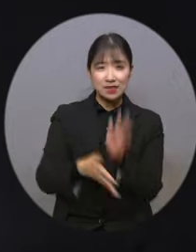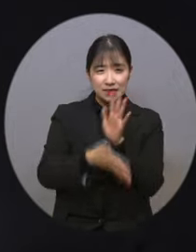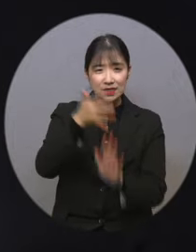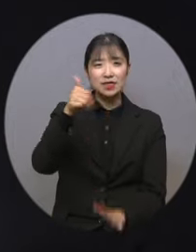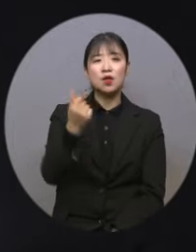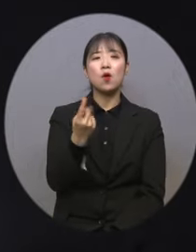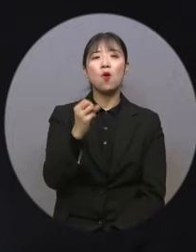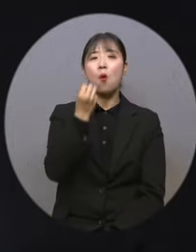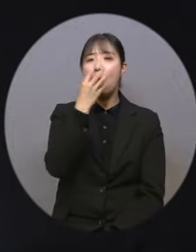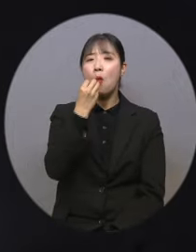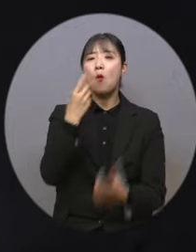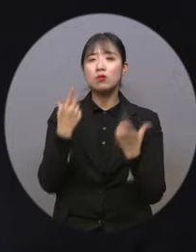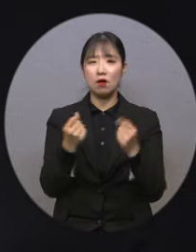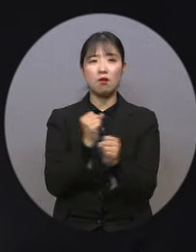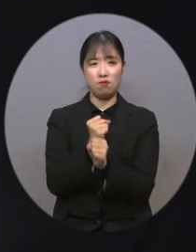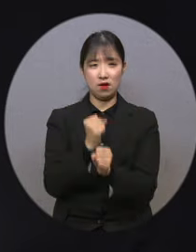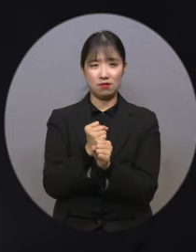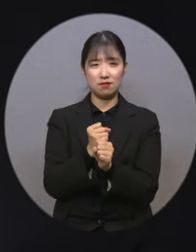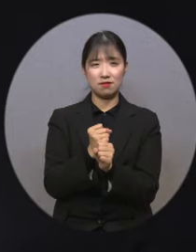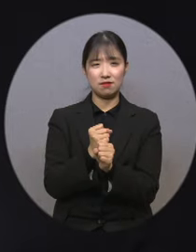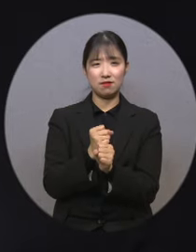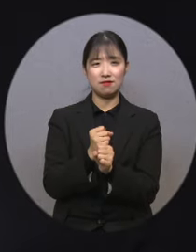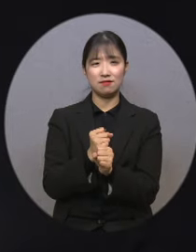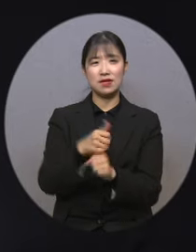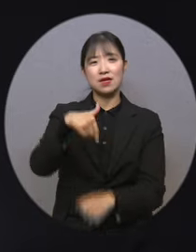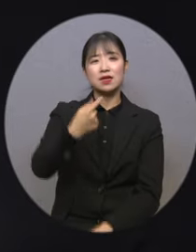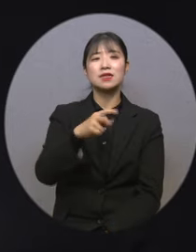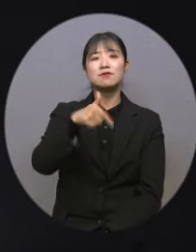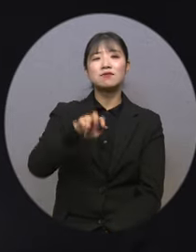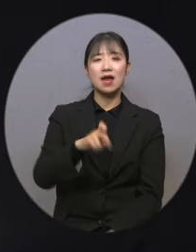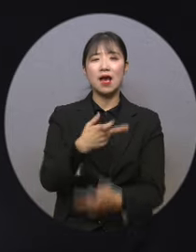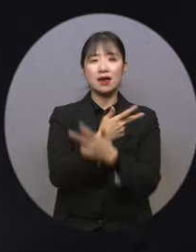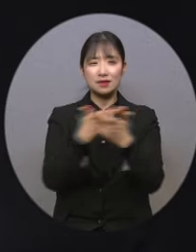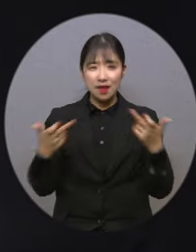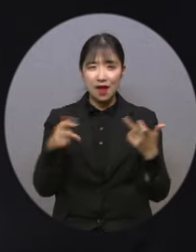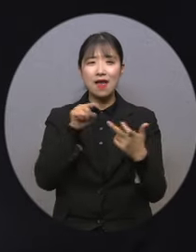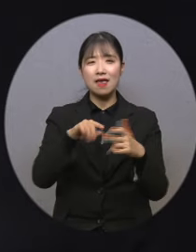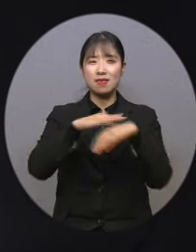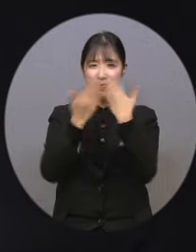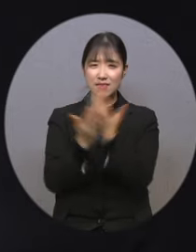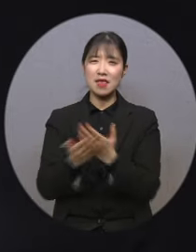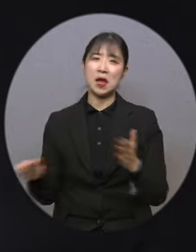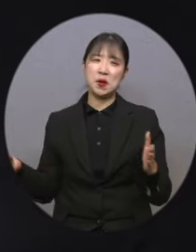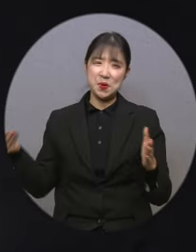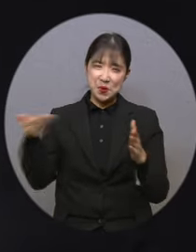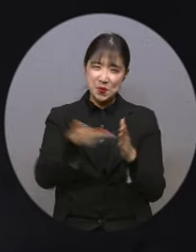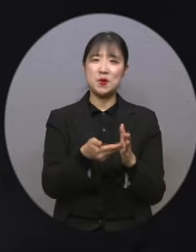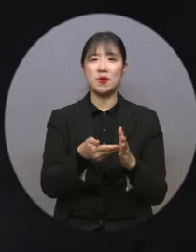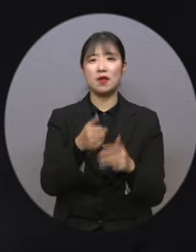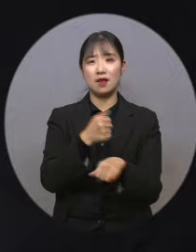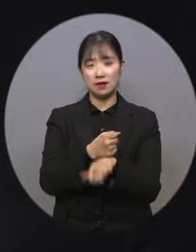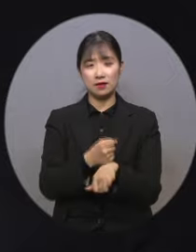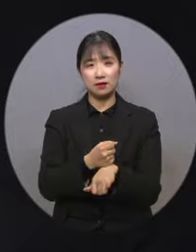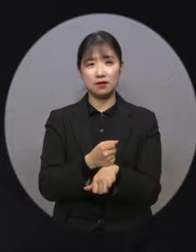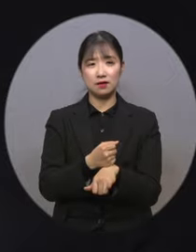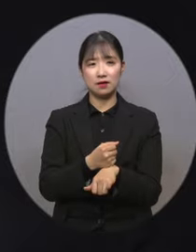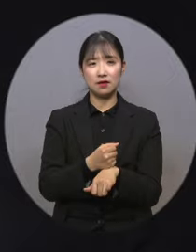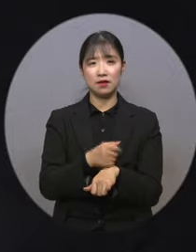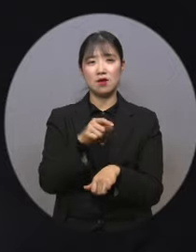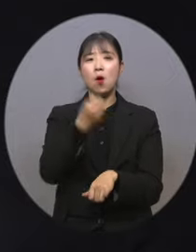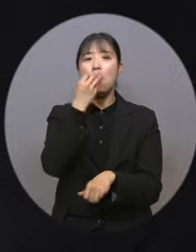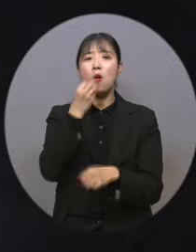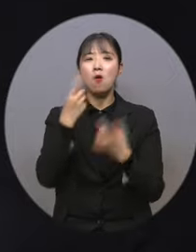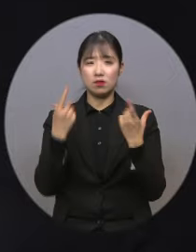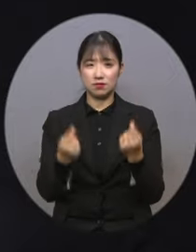건강 4 뇌건강 내 금 감소 공강 천체 전세계 크루즈가 원산 히로 몰려와서 원산을 홍콩